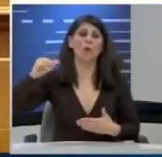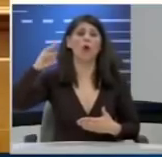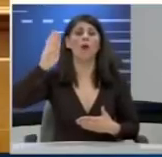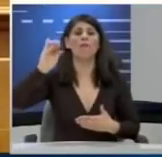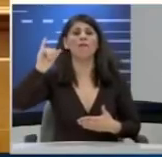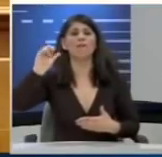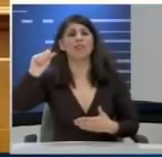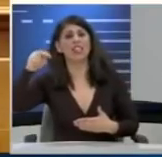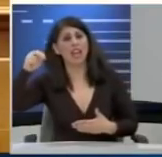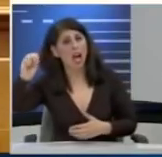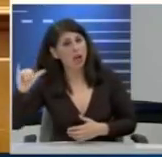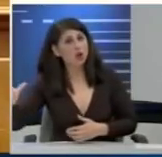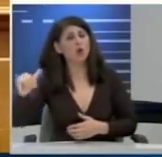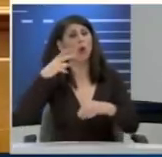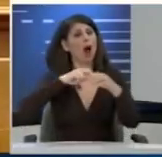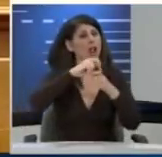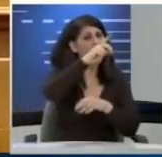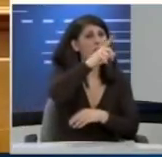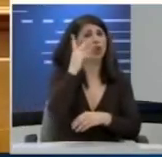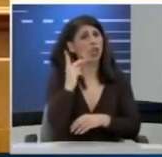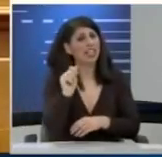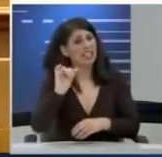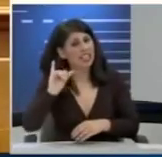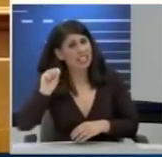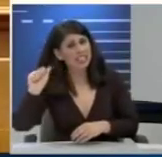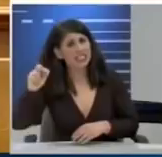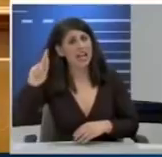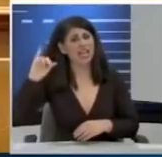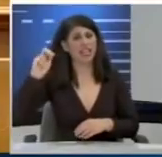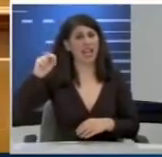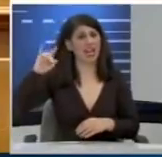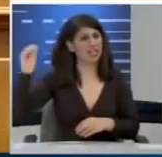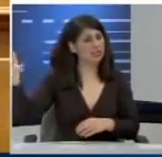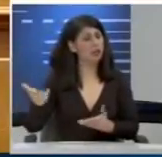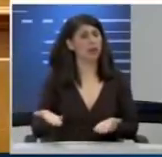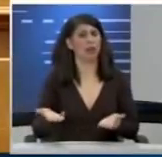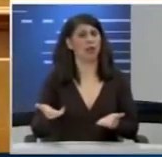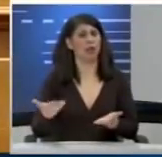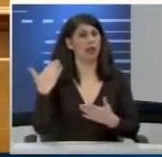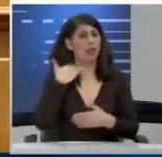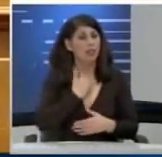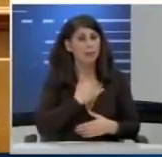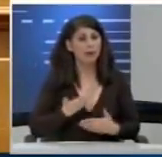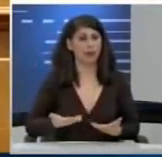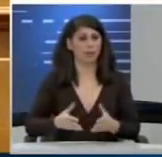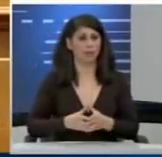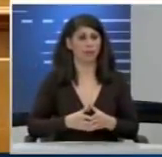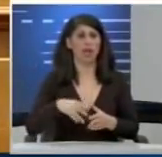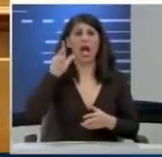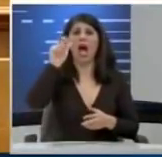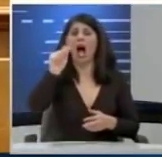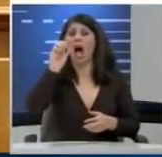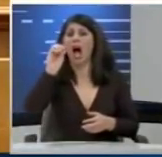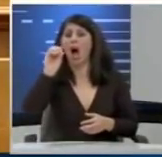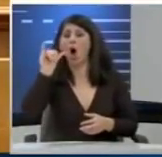Βιάνου, των Καλαβρίτων, της Κεσαριανής, αλλά και στα θύματα του